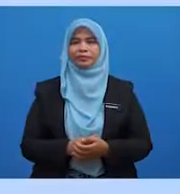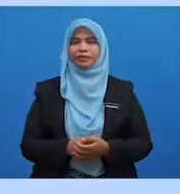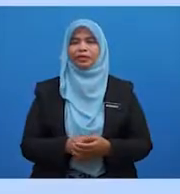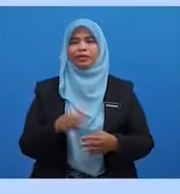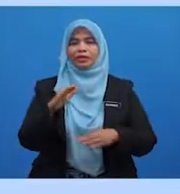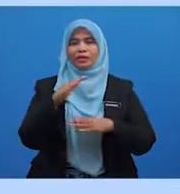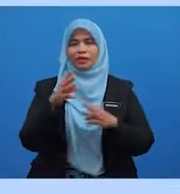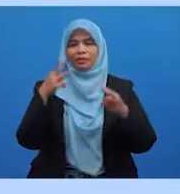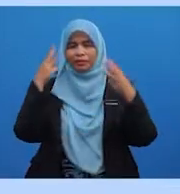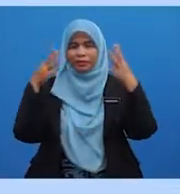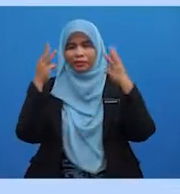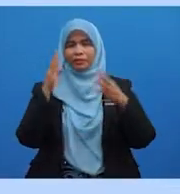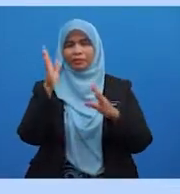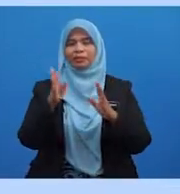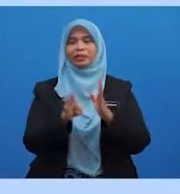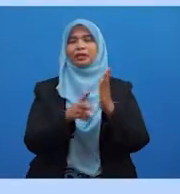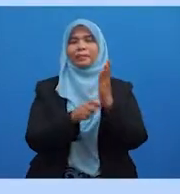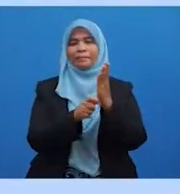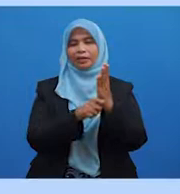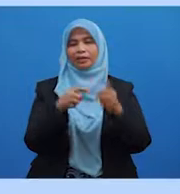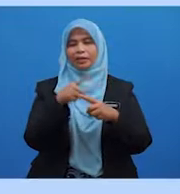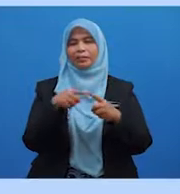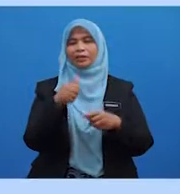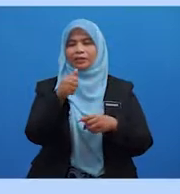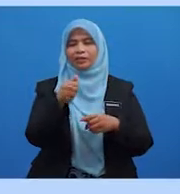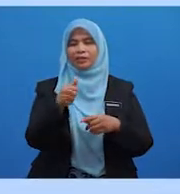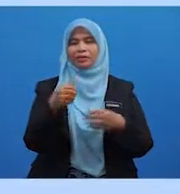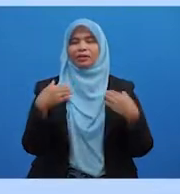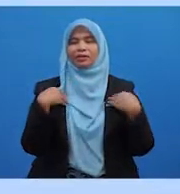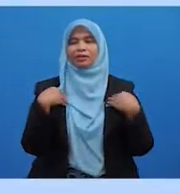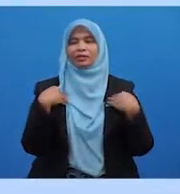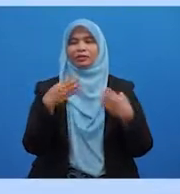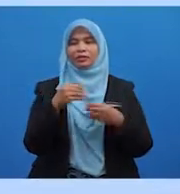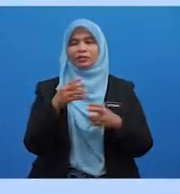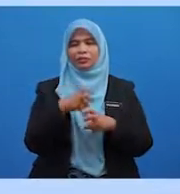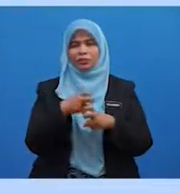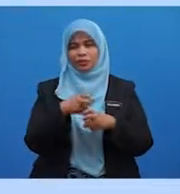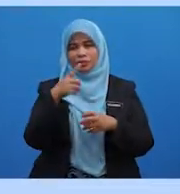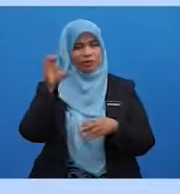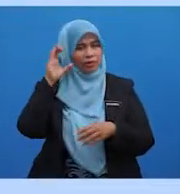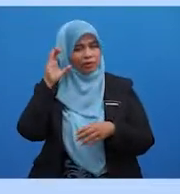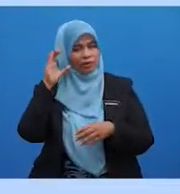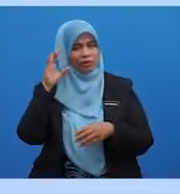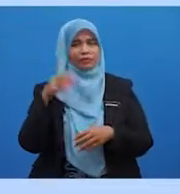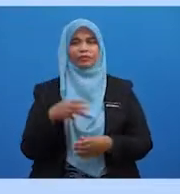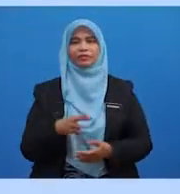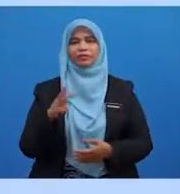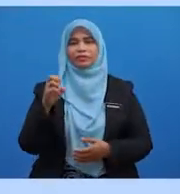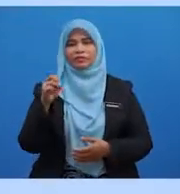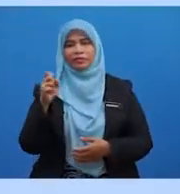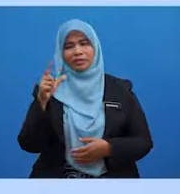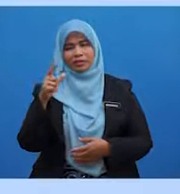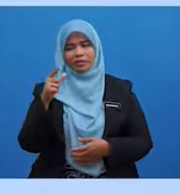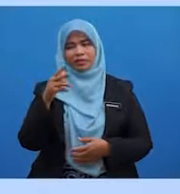tahap kebimbangan anda akan bertambah apabila anda mengalami kesukaran mendengar bunyi whistle daripada pengadil